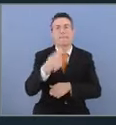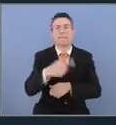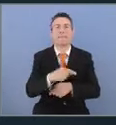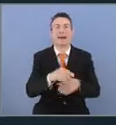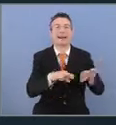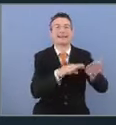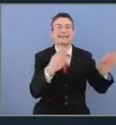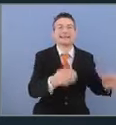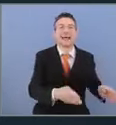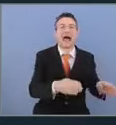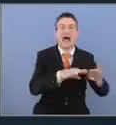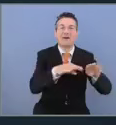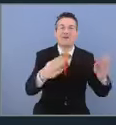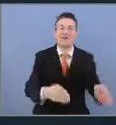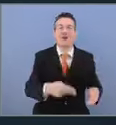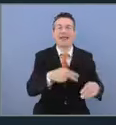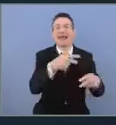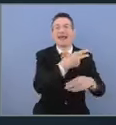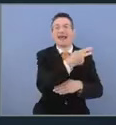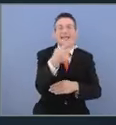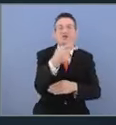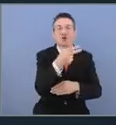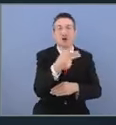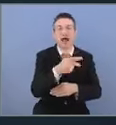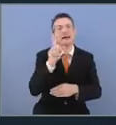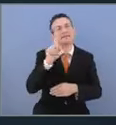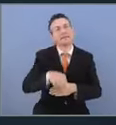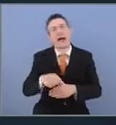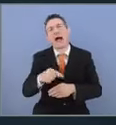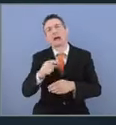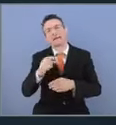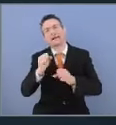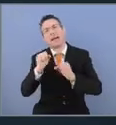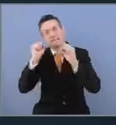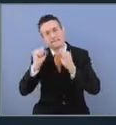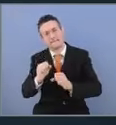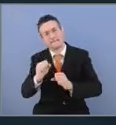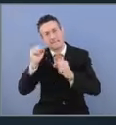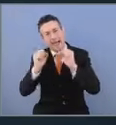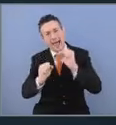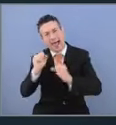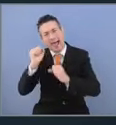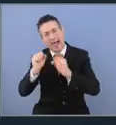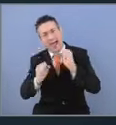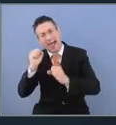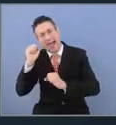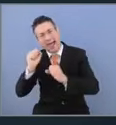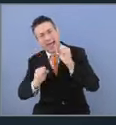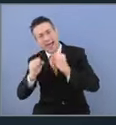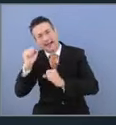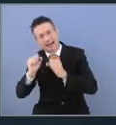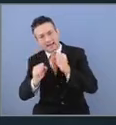di ampliare anche i bar alle imprese dell'artigianato alimentare, e anche ampliare un po' il